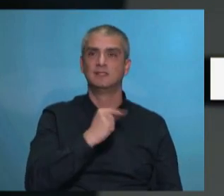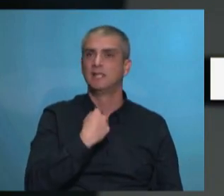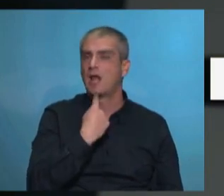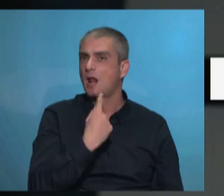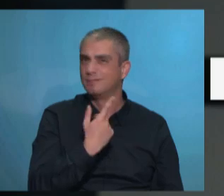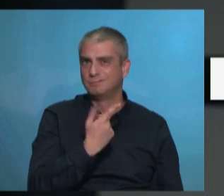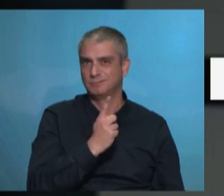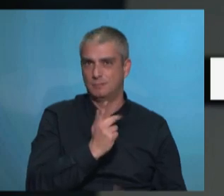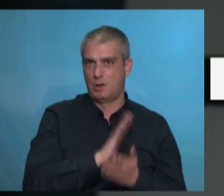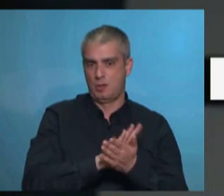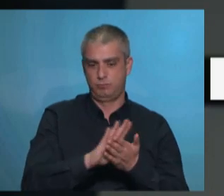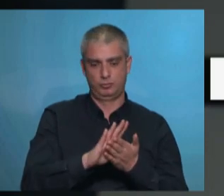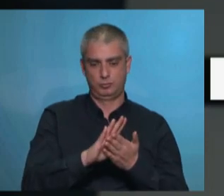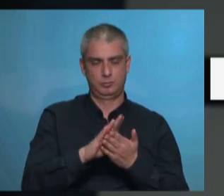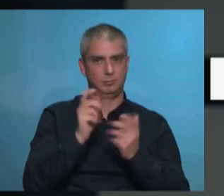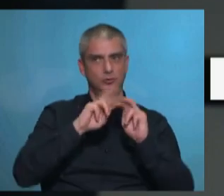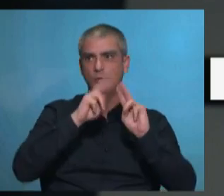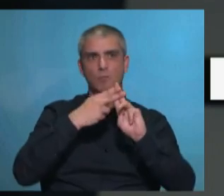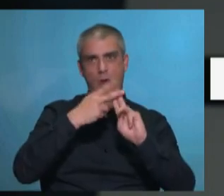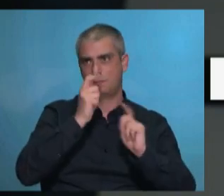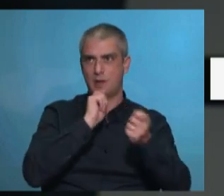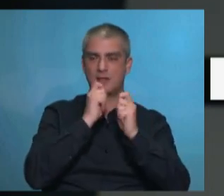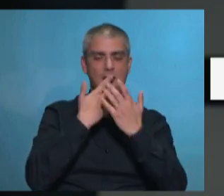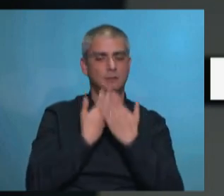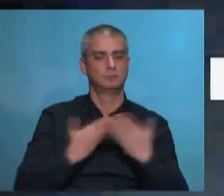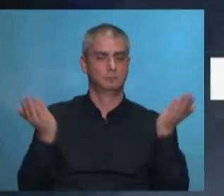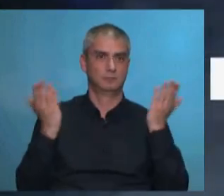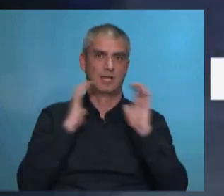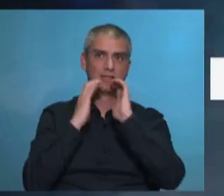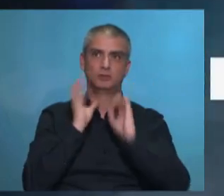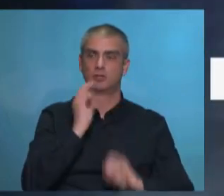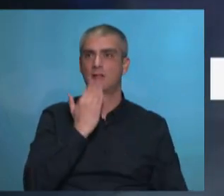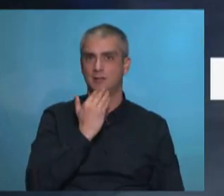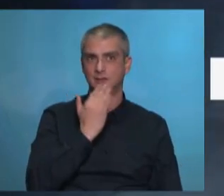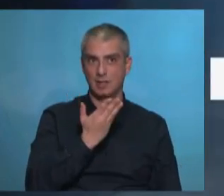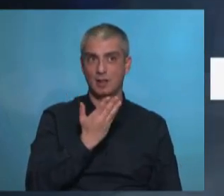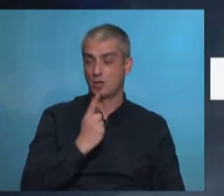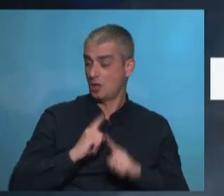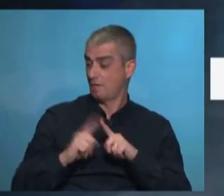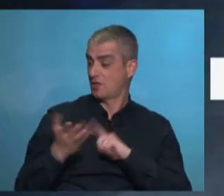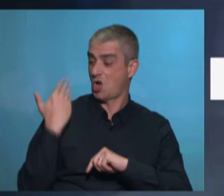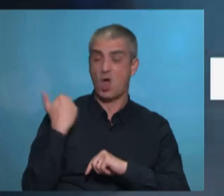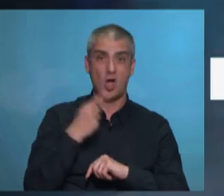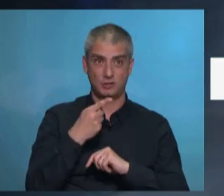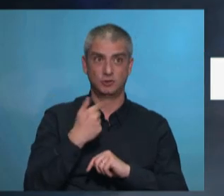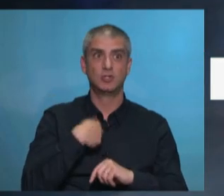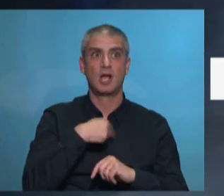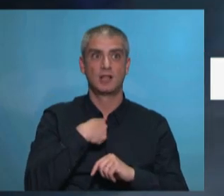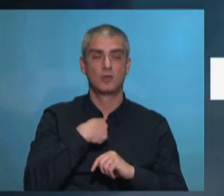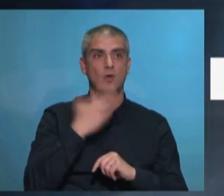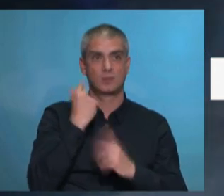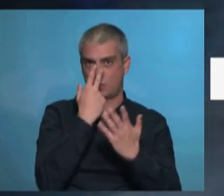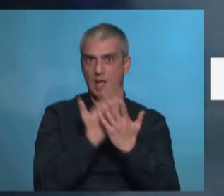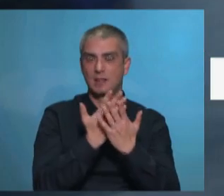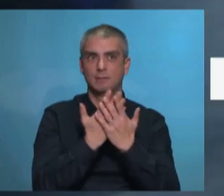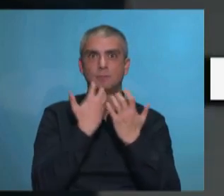לא פשוט בעבור אנשים בעולם הערבי להתראיין בצורה גלויה לתקשורת הישראלית. בחודש שעבר אנחנו היינו עדים לפרשה